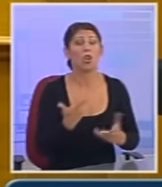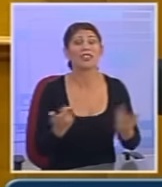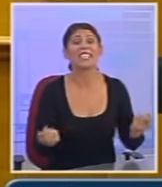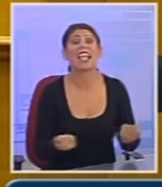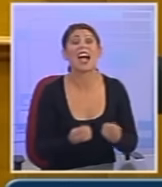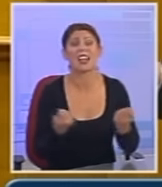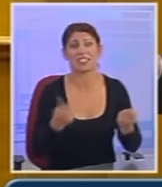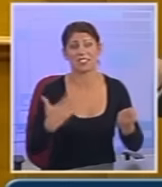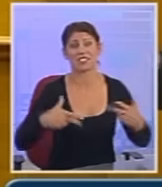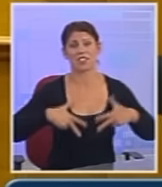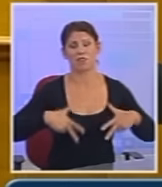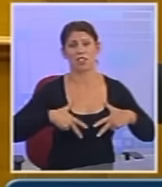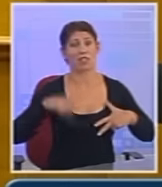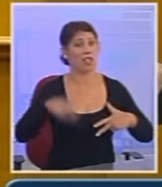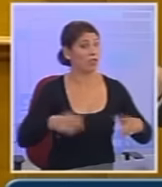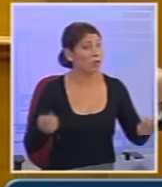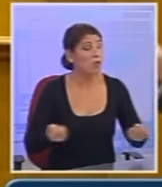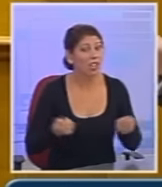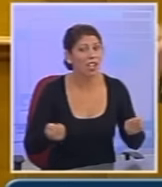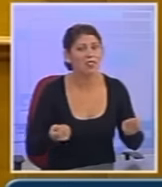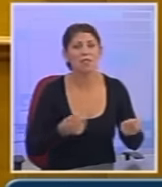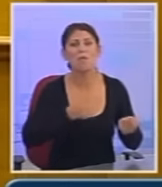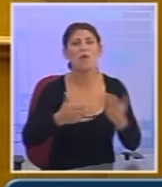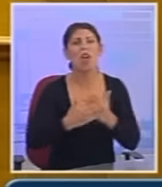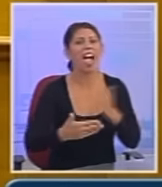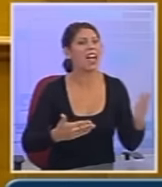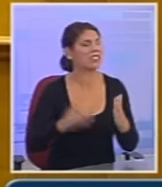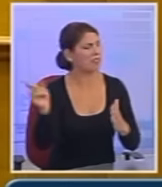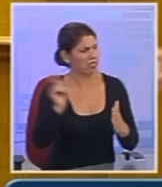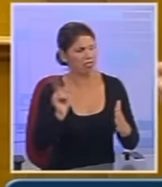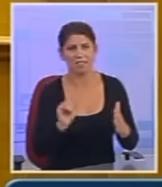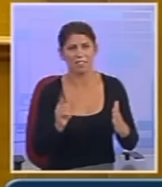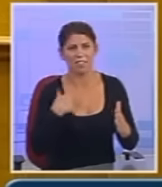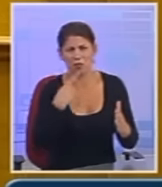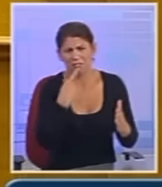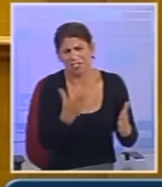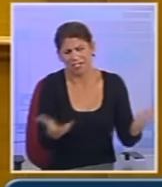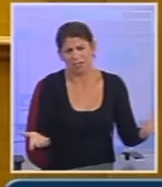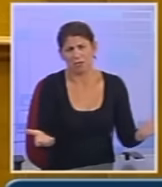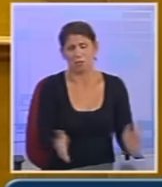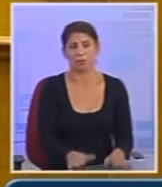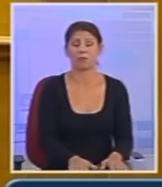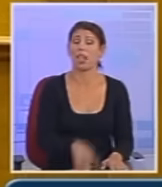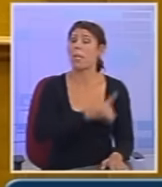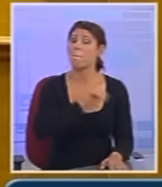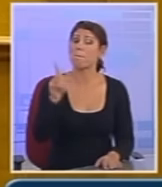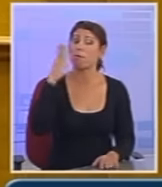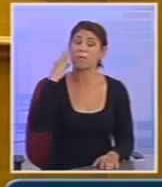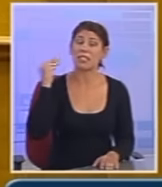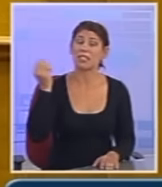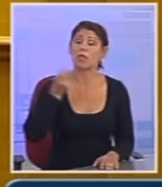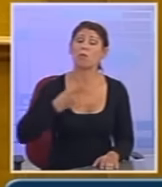πράττεις. Και εδώ αυτά που πράτετε μόνο αριστερά δεν είναι. Και θα σας πω, γιατί ξεχνάτε πως η